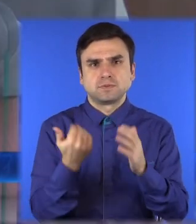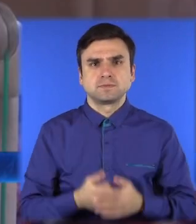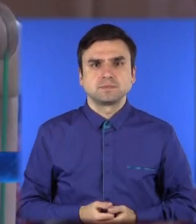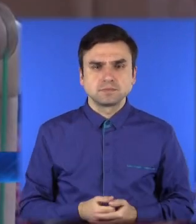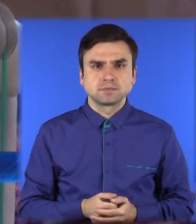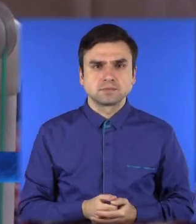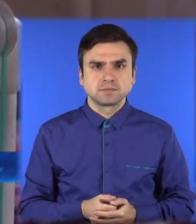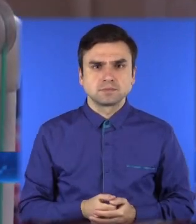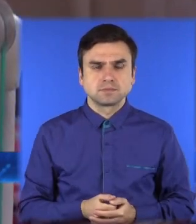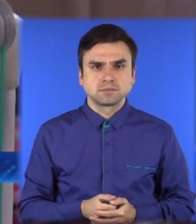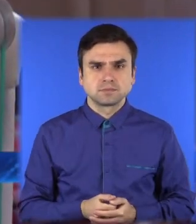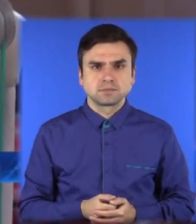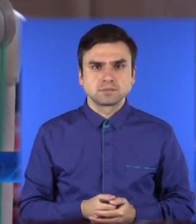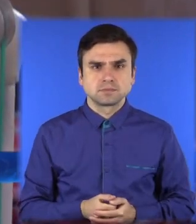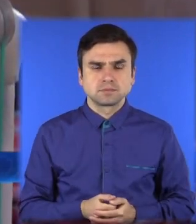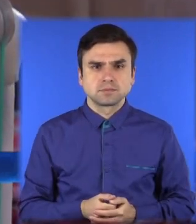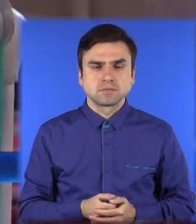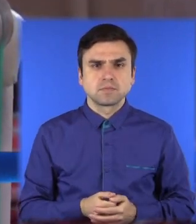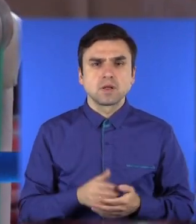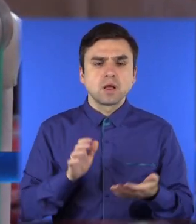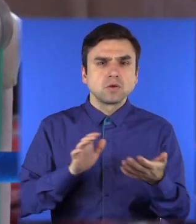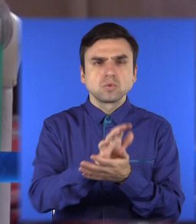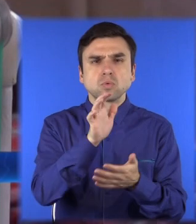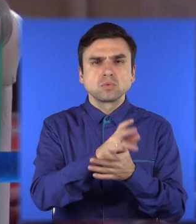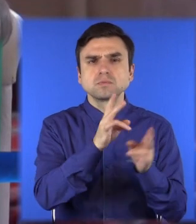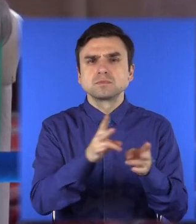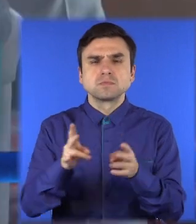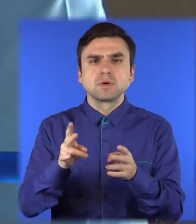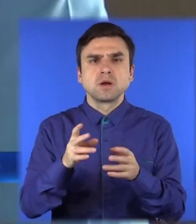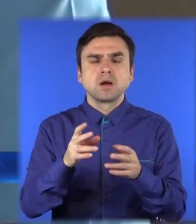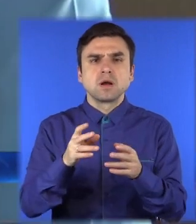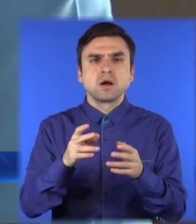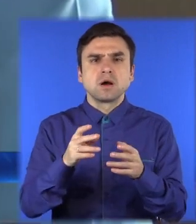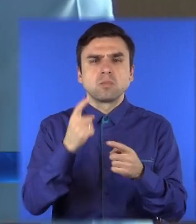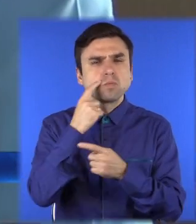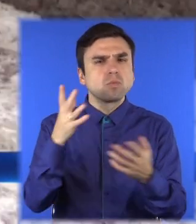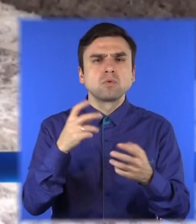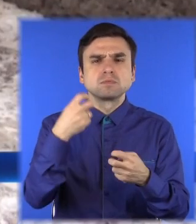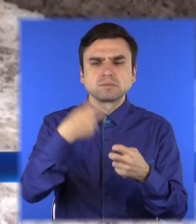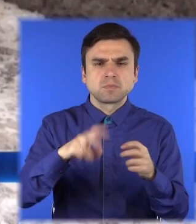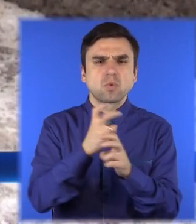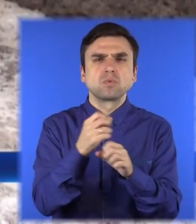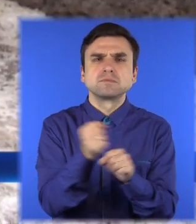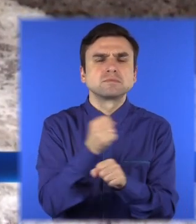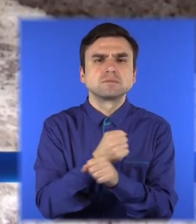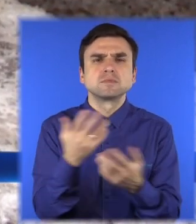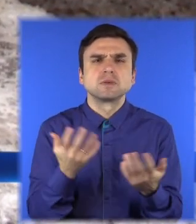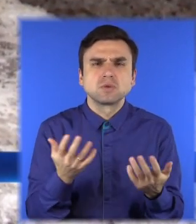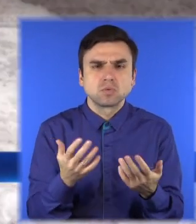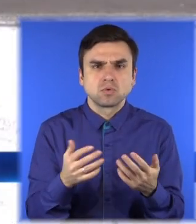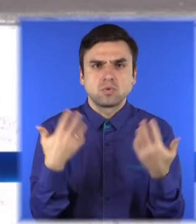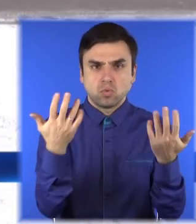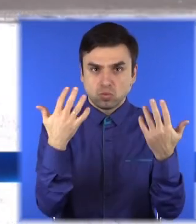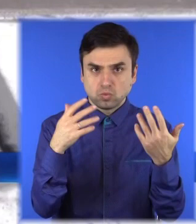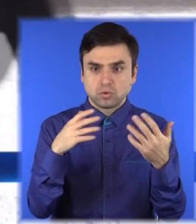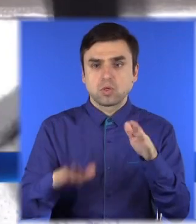допомогу. Найчастіше від ожеледиці страждають такі частини тіла, як ноги та руки, запевняє лікар. Проте хто повинен за це